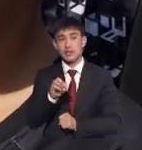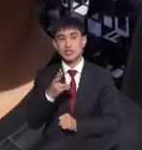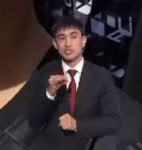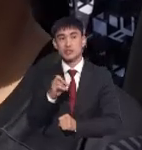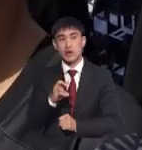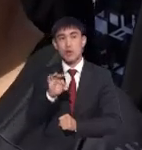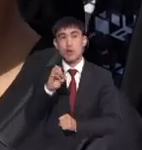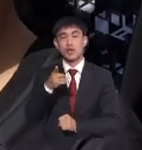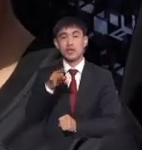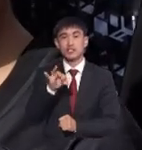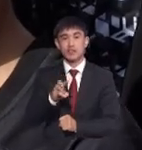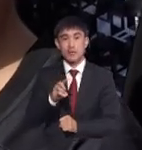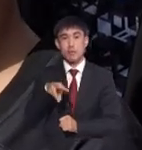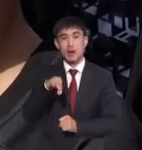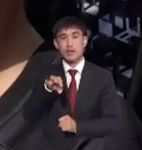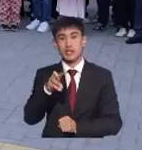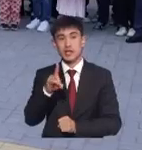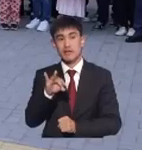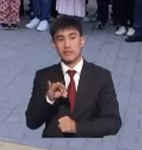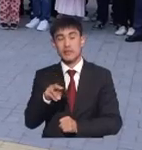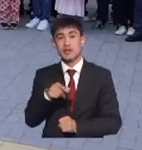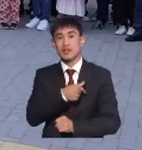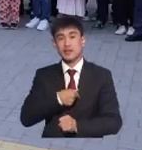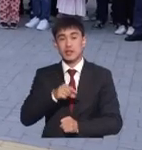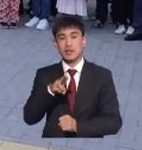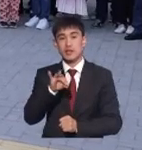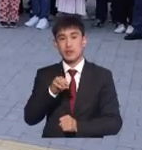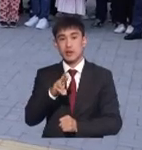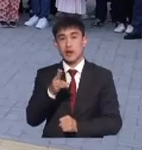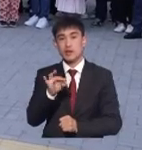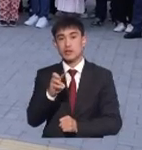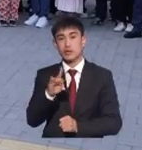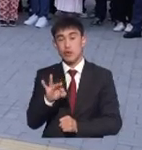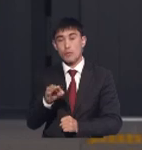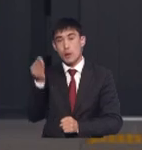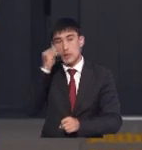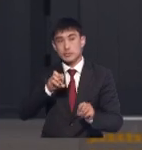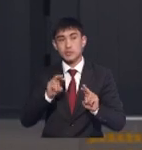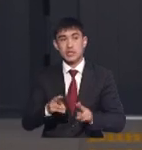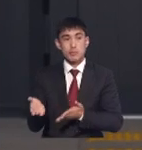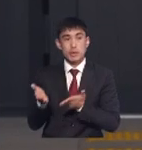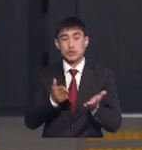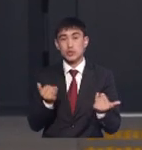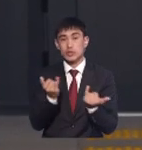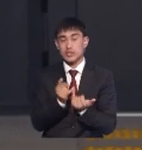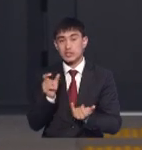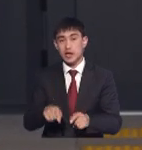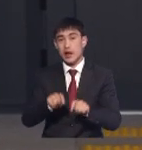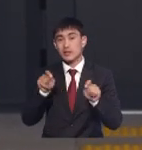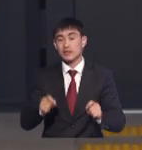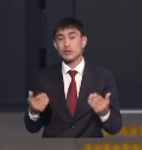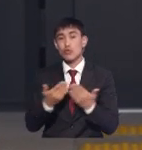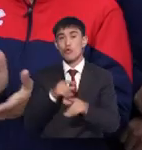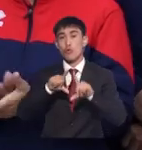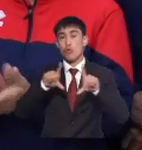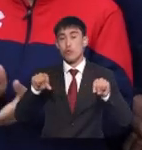Ишимцева, Ольга Данченко, Марина Андреева, Татьяна Пюрова и Карина Татко. По мнению специально приглашенных гостей, открытие